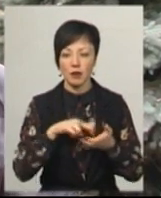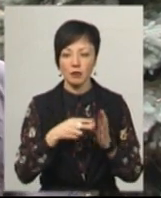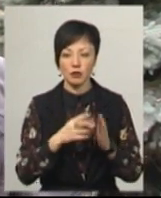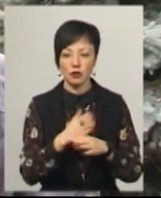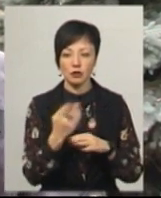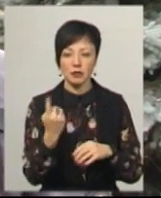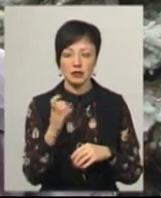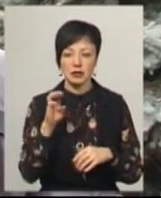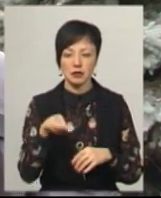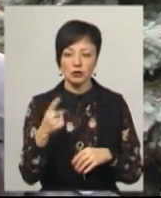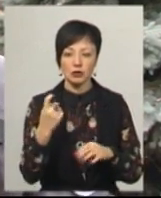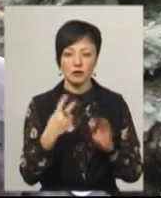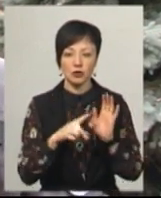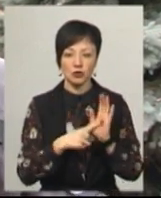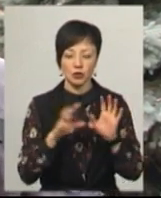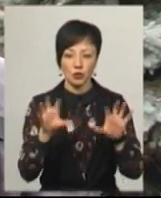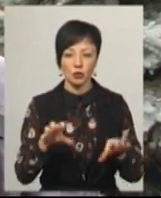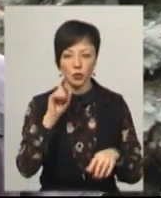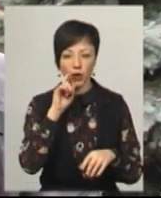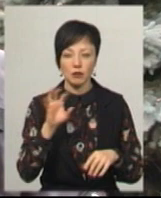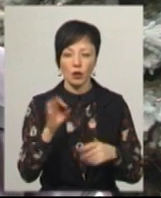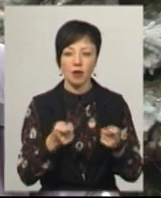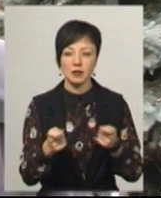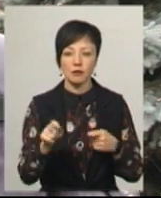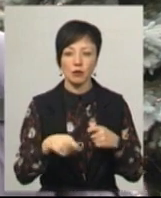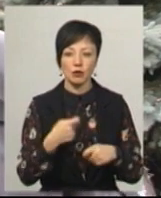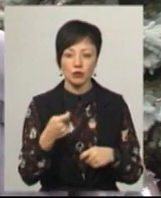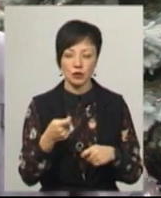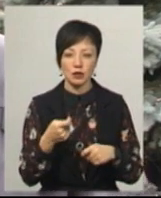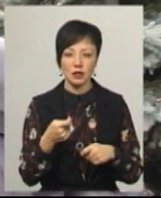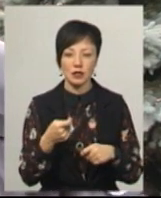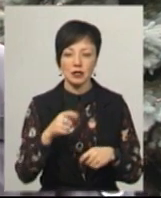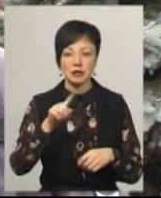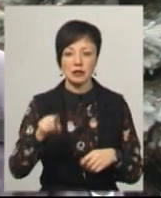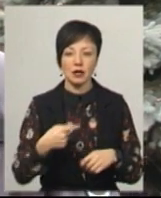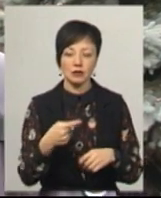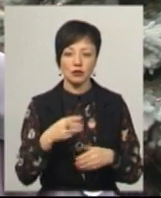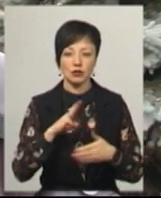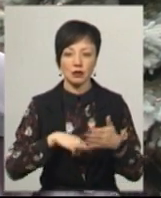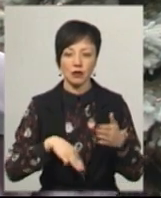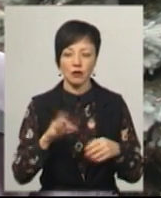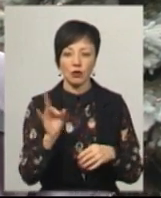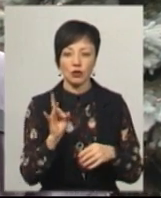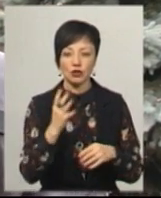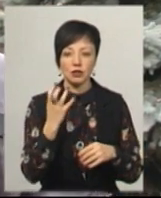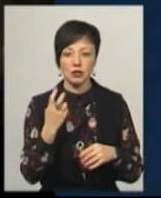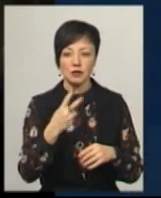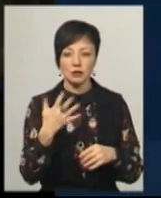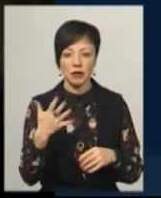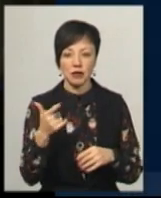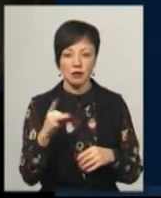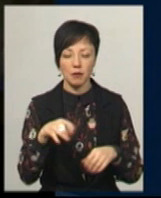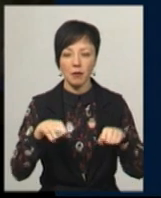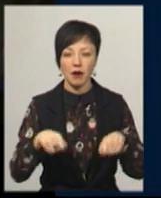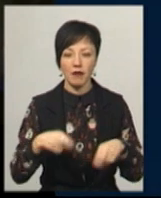частиною 1 статті 126 Кодекс України про адміністративні правопорушення, несе стягнення у вигляді штрафу в розмірі 425 гривень. Права